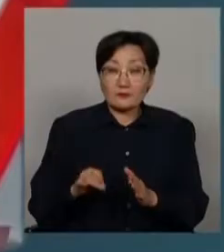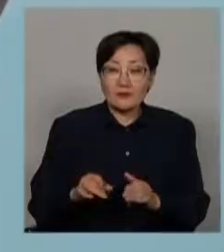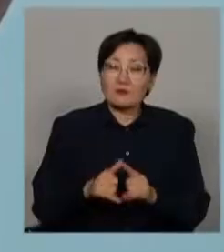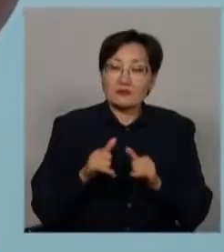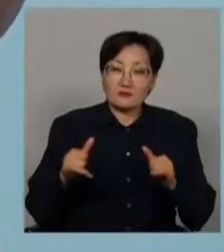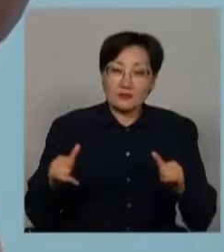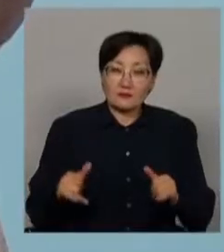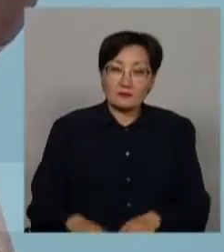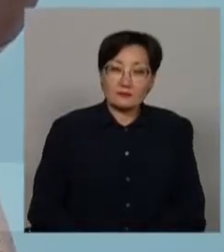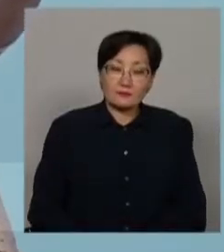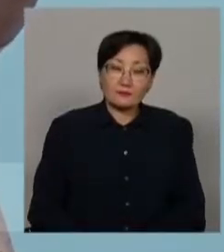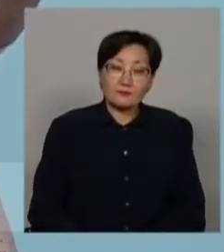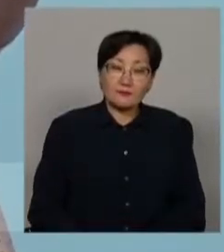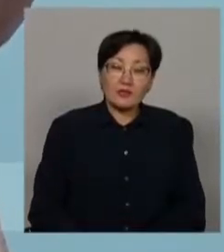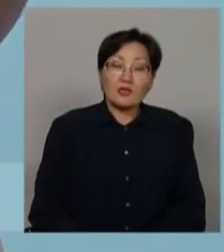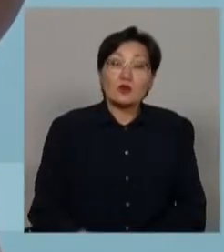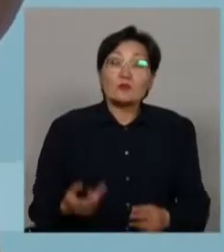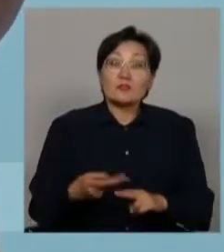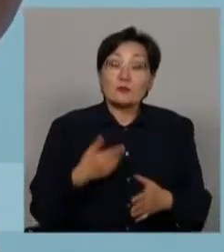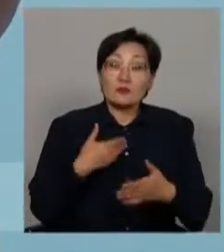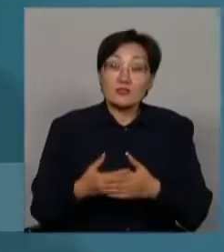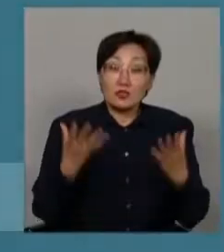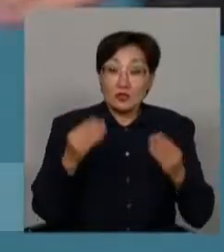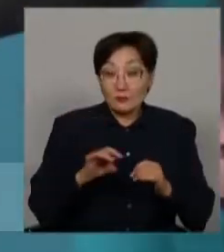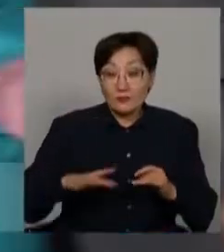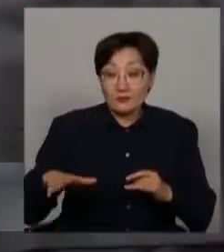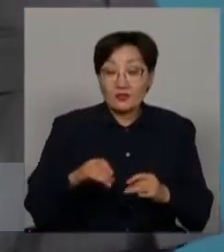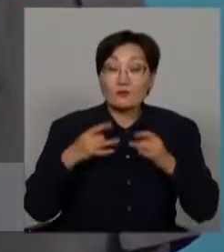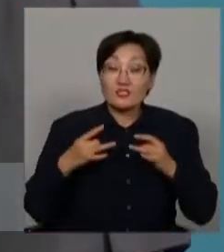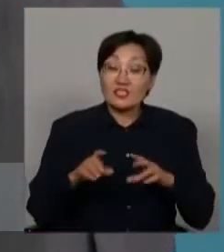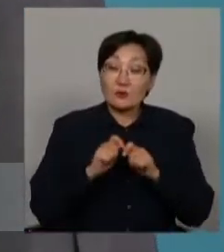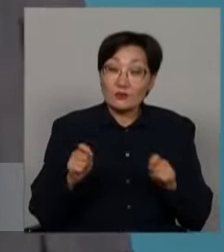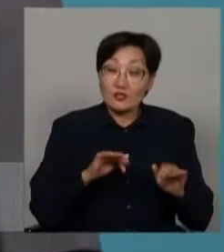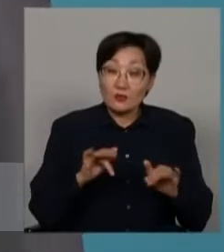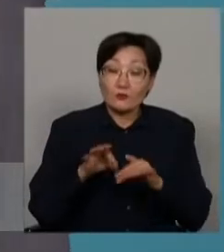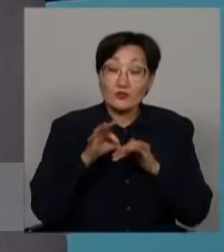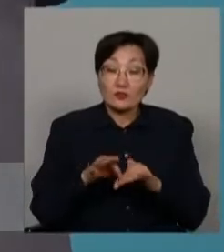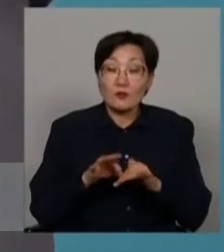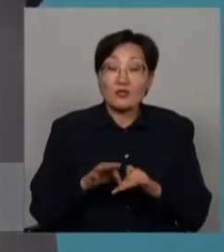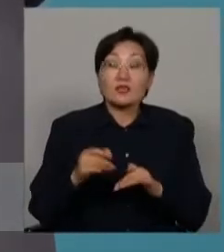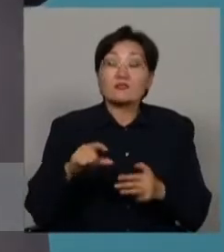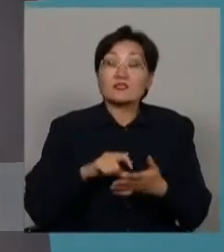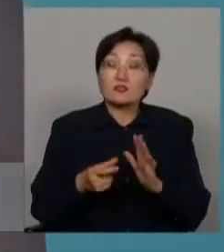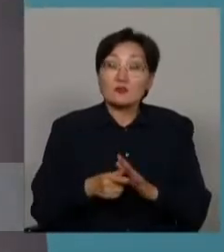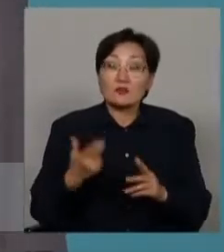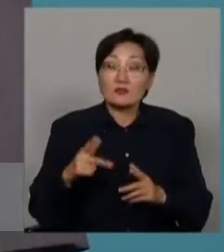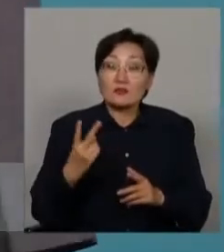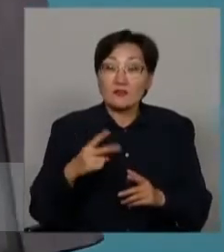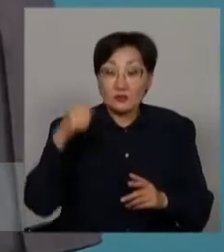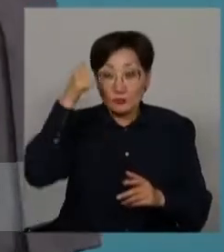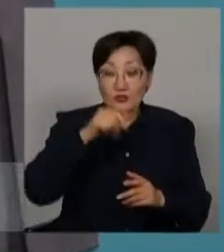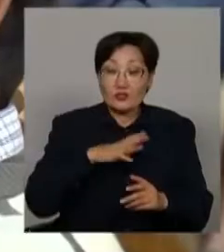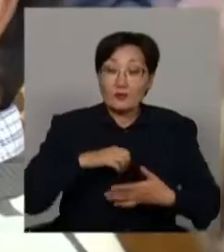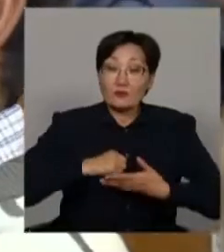процветания. Отметим, что в преддверии Дня Республики церемония награждения прошла в том самом зале, где 32 года назад